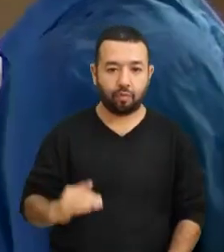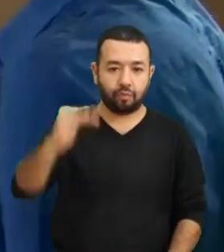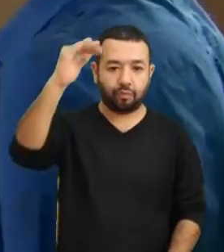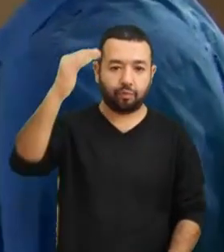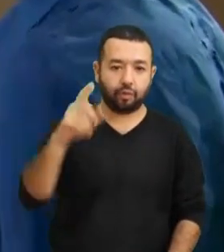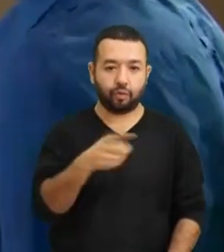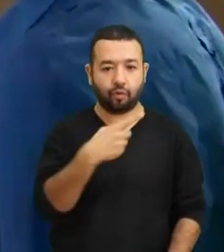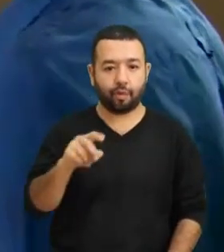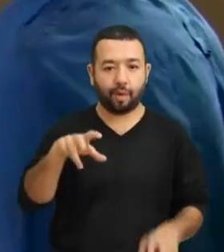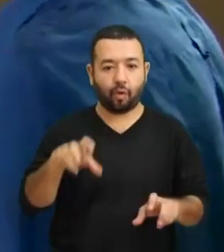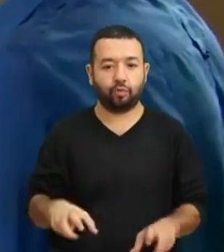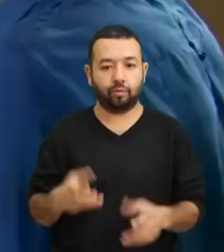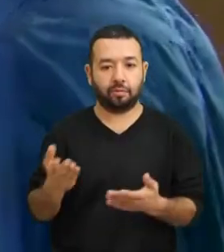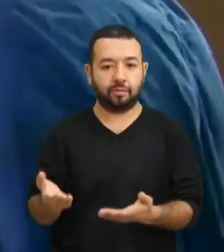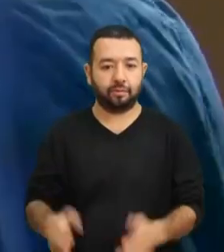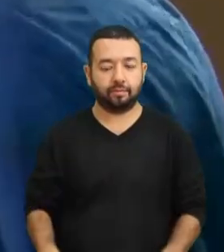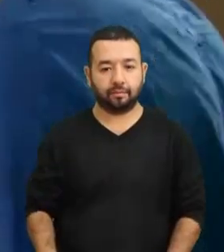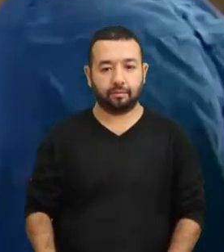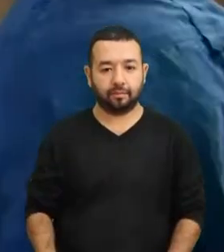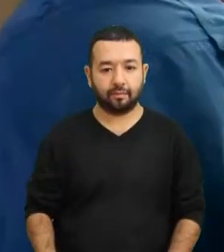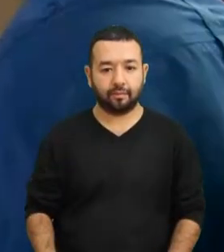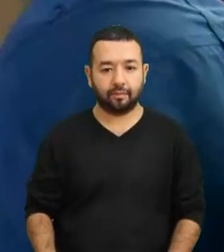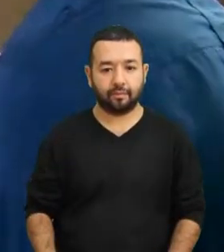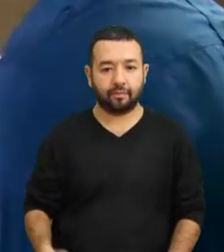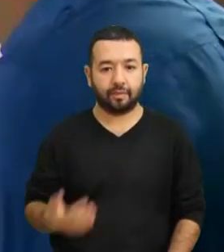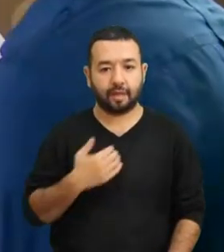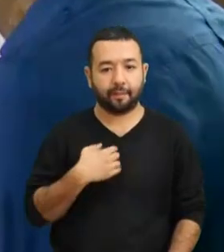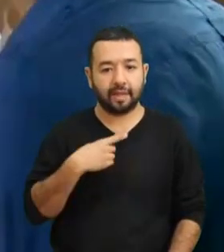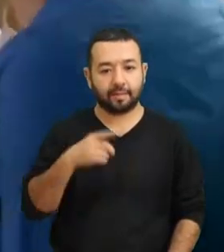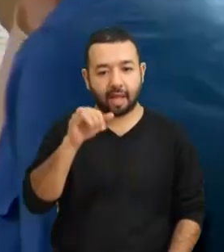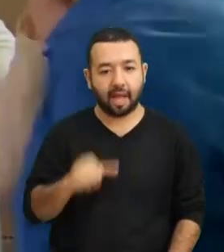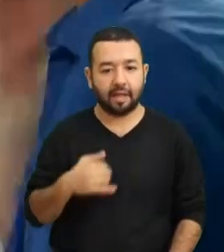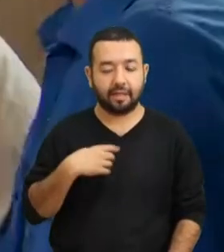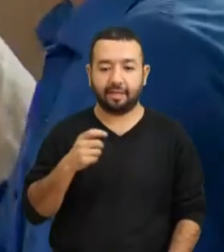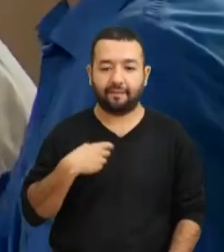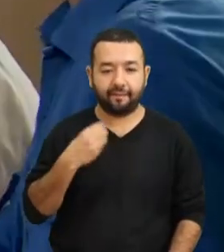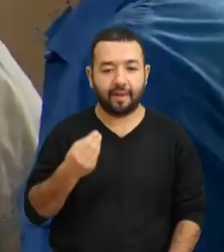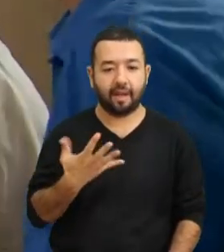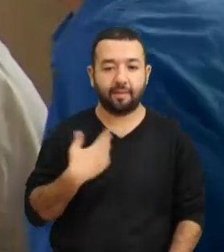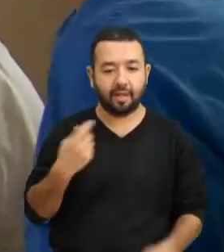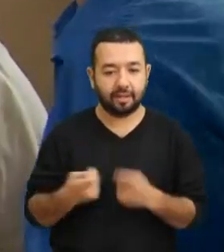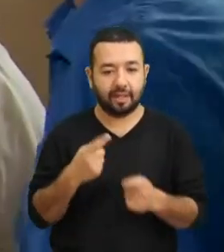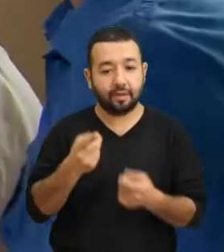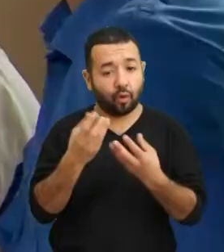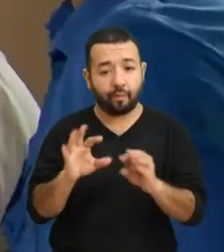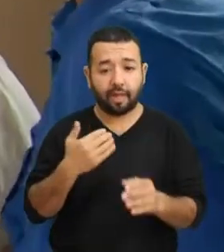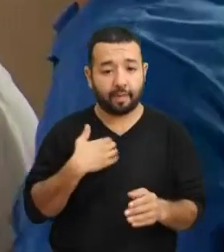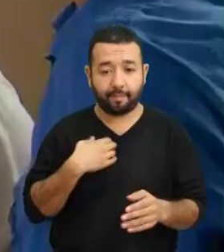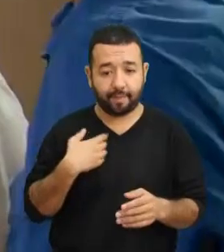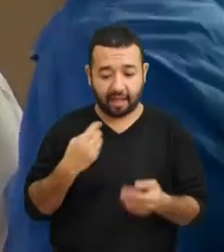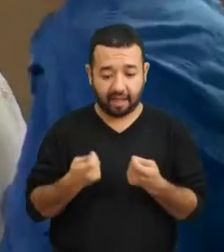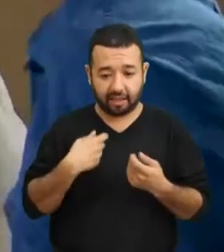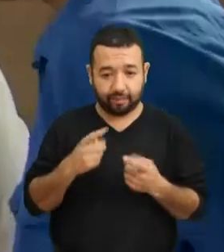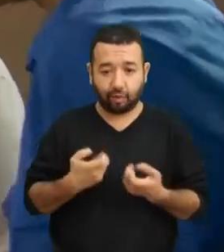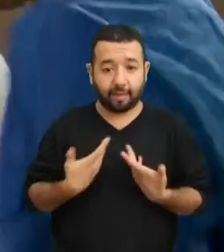büyümüş. Yönetmen koltuğunda oturuyor. Ya ben sizin hakkınızı nasıl öderim? Ben yani siz olmasaydınız ben buraya nasıl